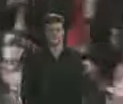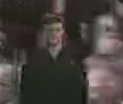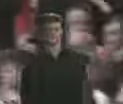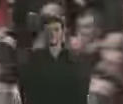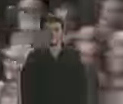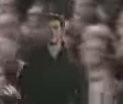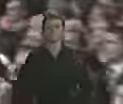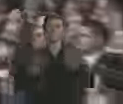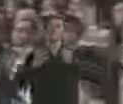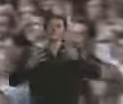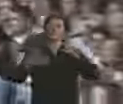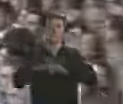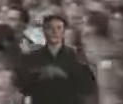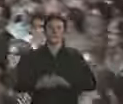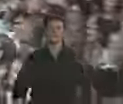Mes chers amis,